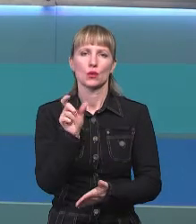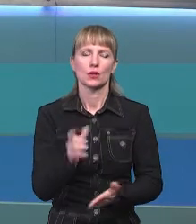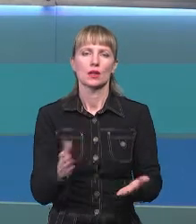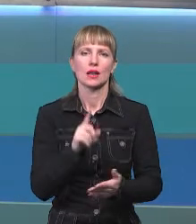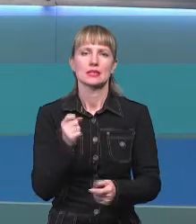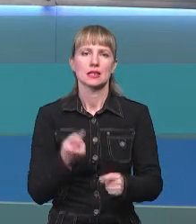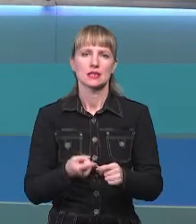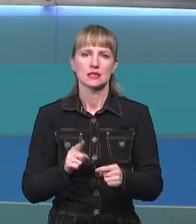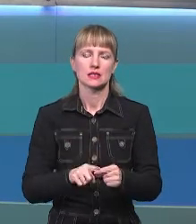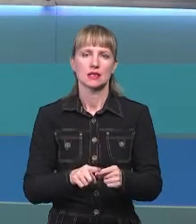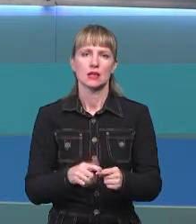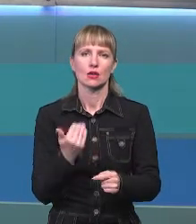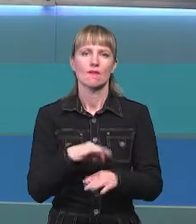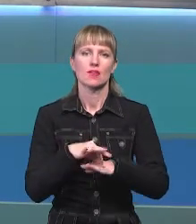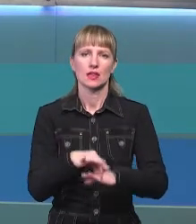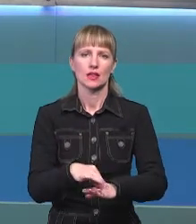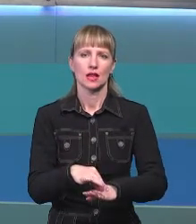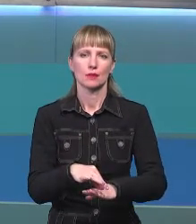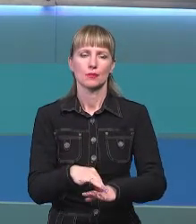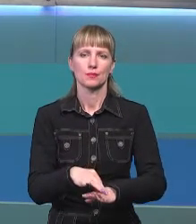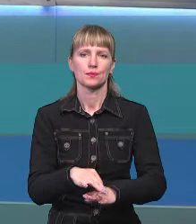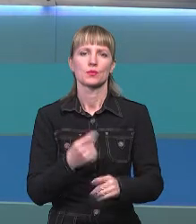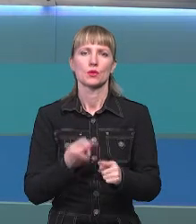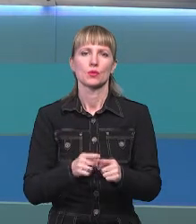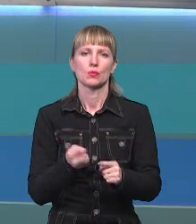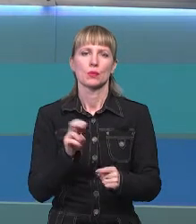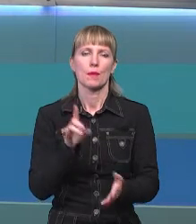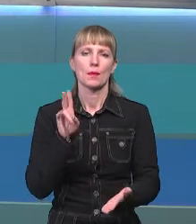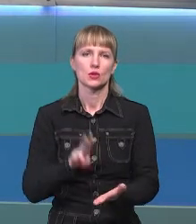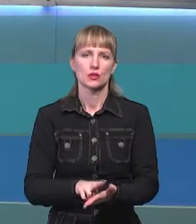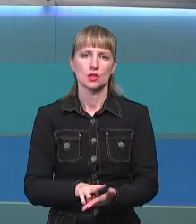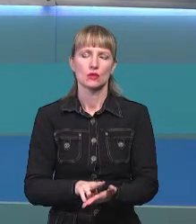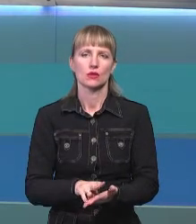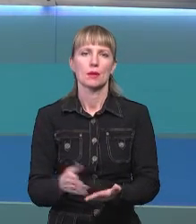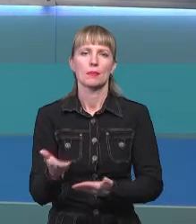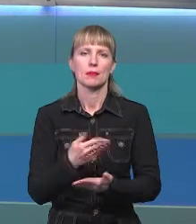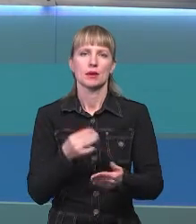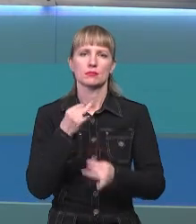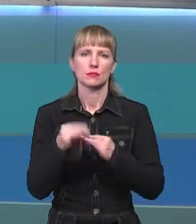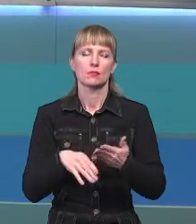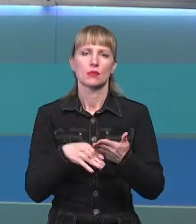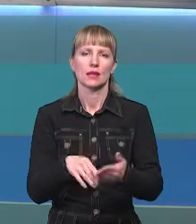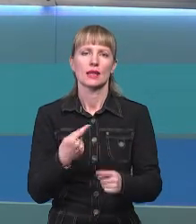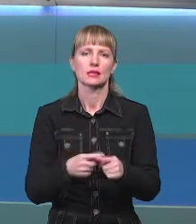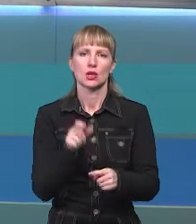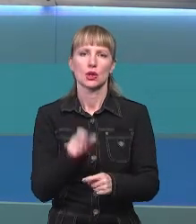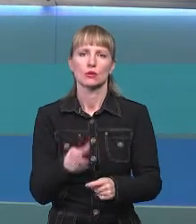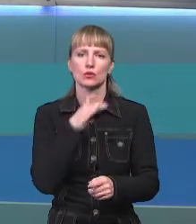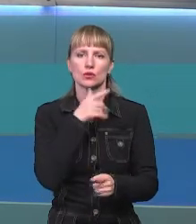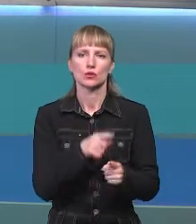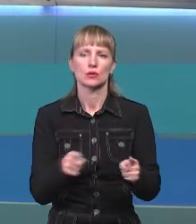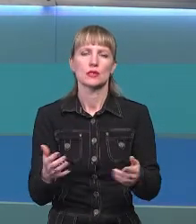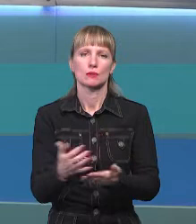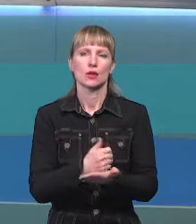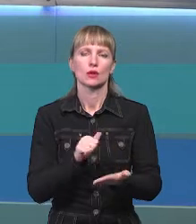за це, яка його веде. Да? Тому звертаються постійно. Постійно ми консультуємо, і ці люди згодом,